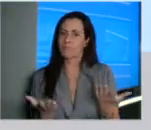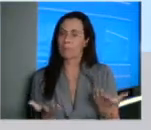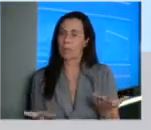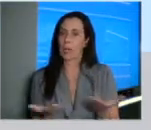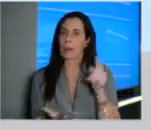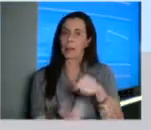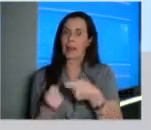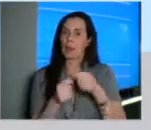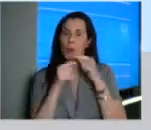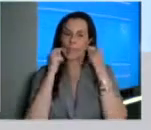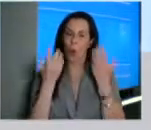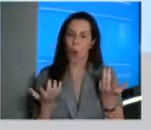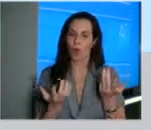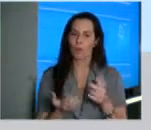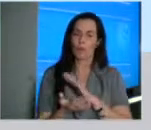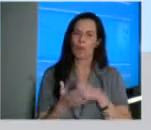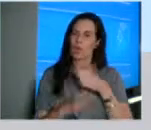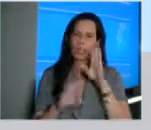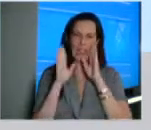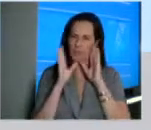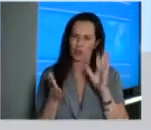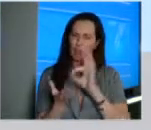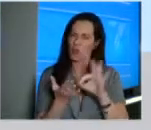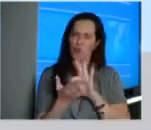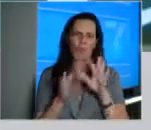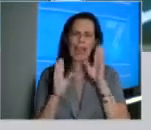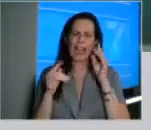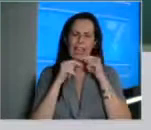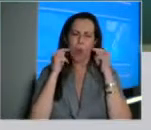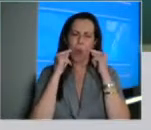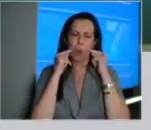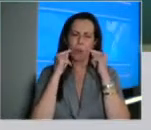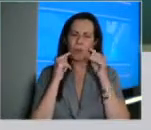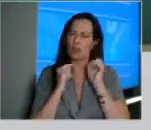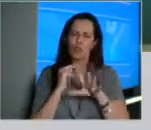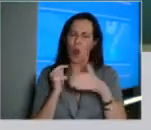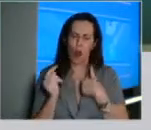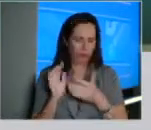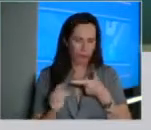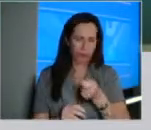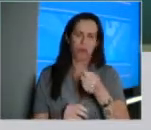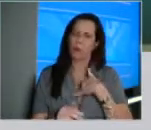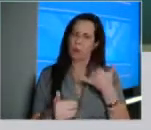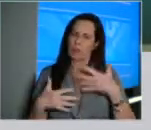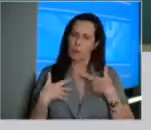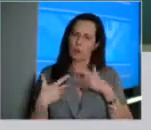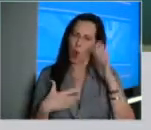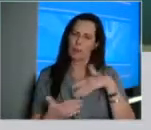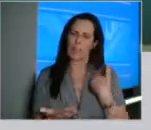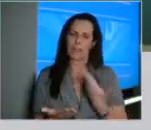מגיעים לארגון חיוך? פשוט להיכנס לפייסבוק, לרשום ארגון חיוך. ולשלוח לנו הודעה, ואנחנו תמיד שמחים לעוד